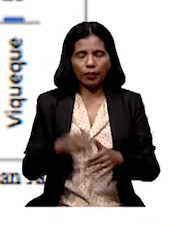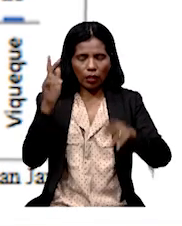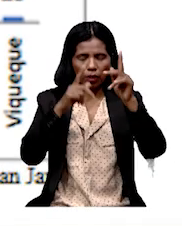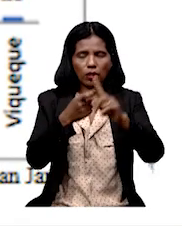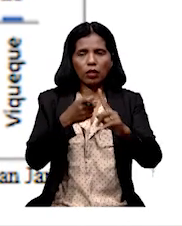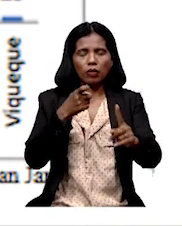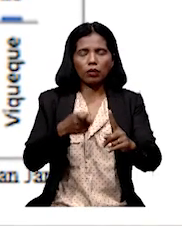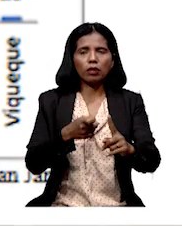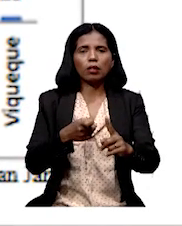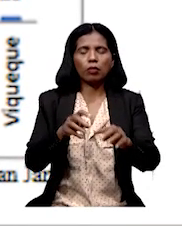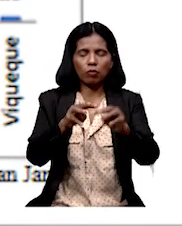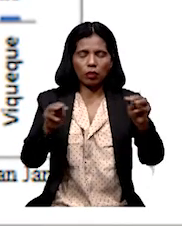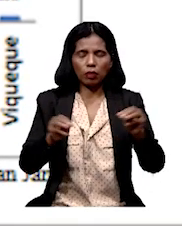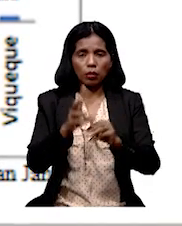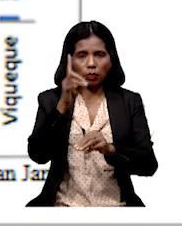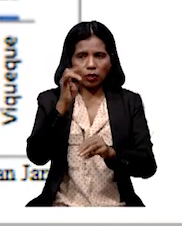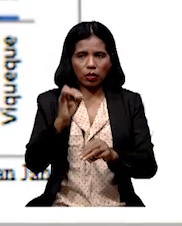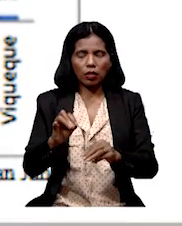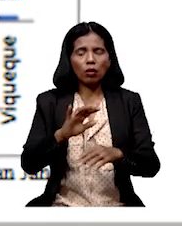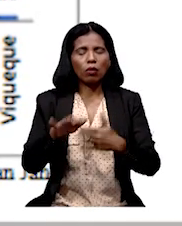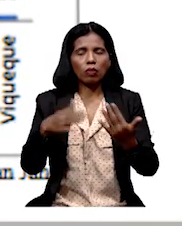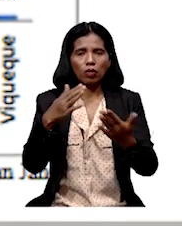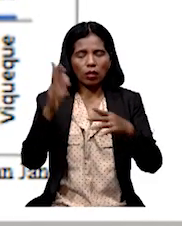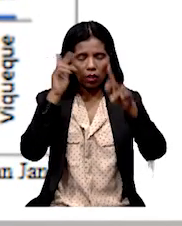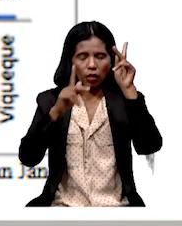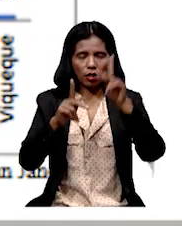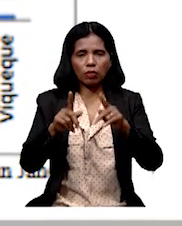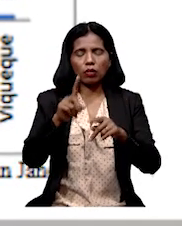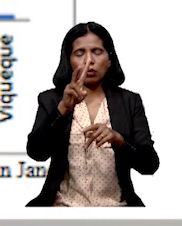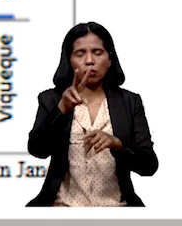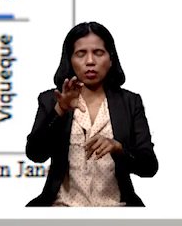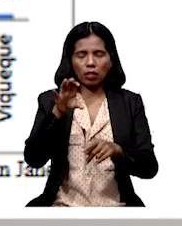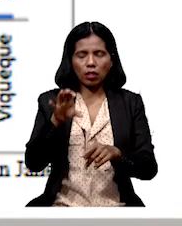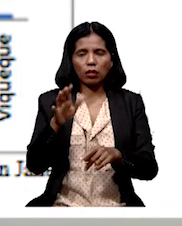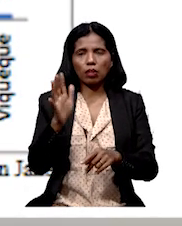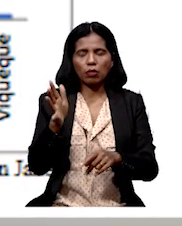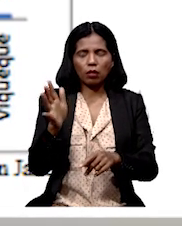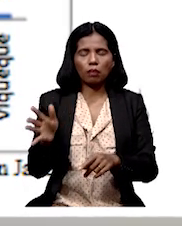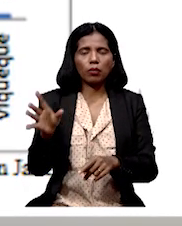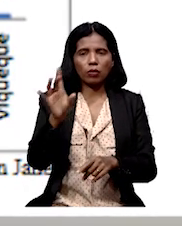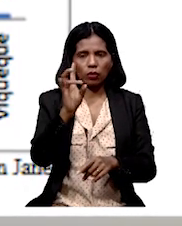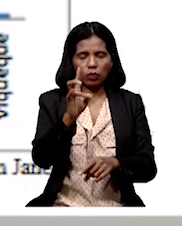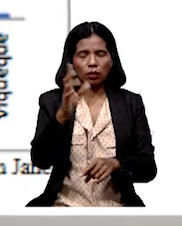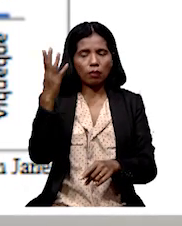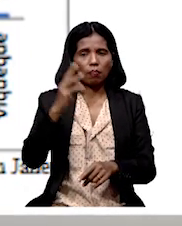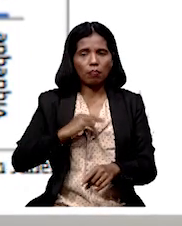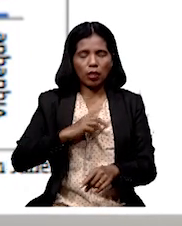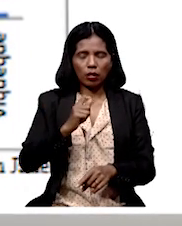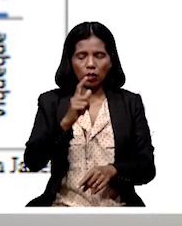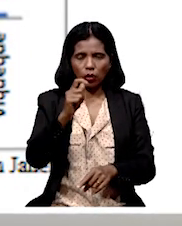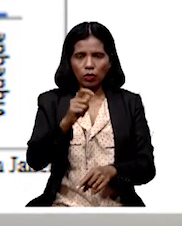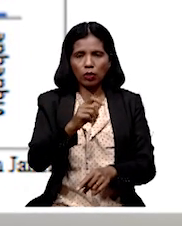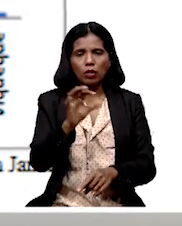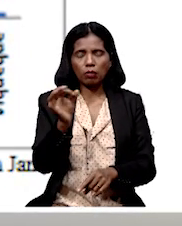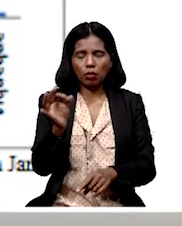mayoria deteta iha munisipiu dili, ho total kazu atus walu lima nulu resin hitu. No iha mana tutu kazu sia nulu